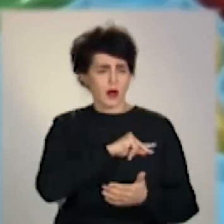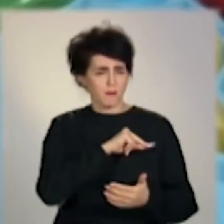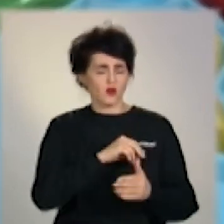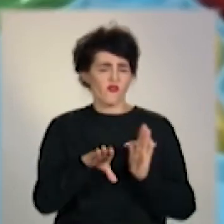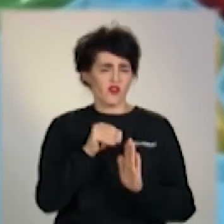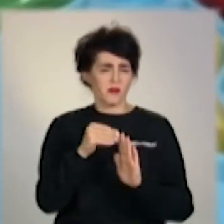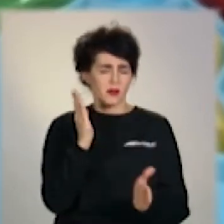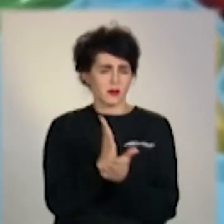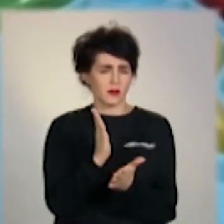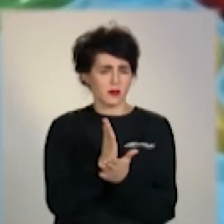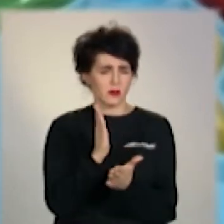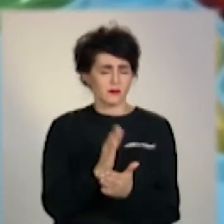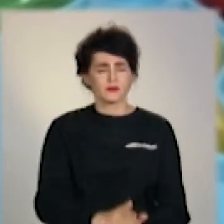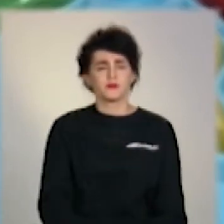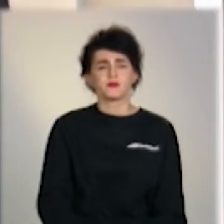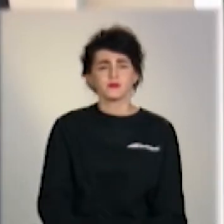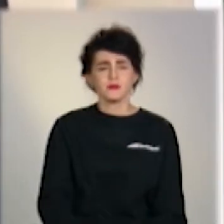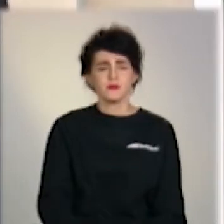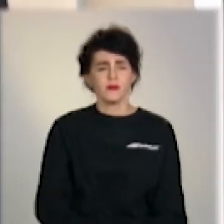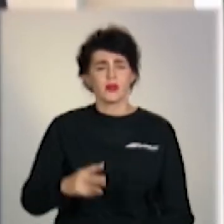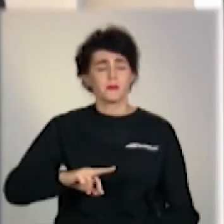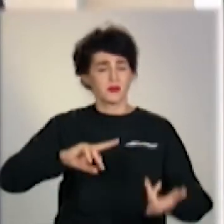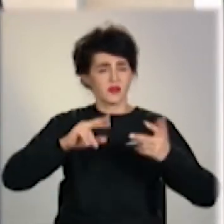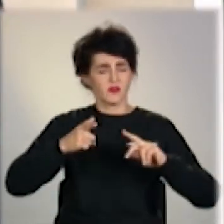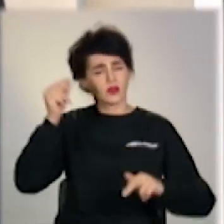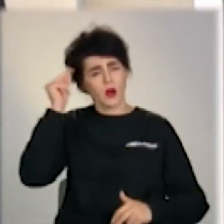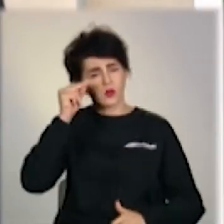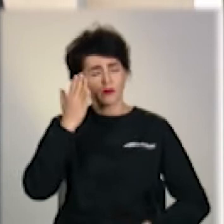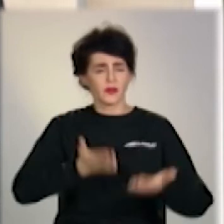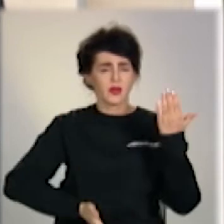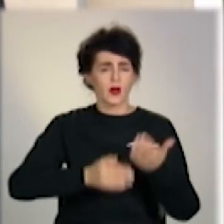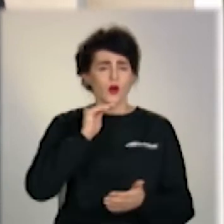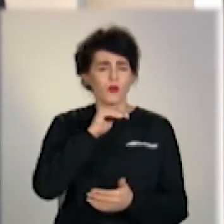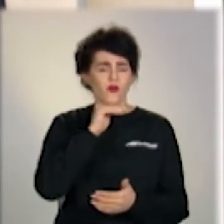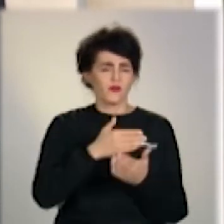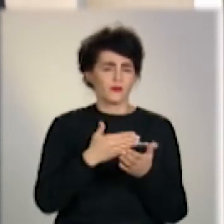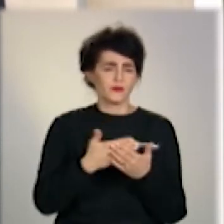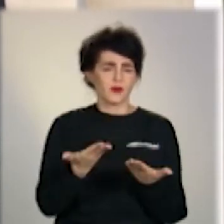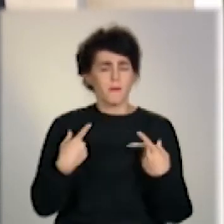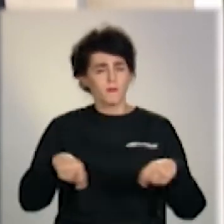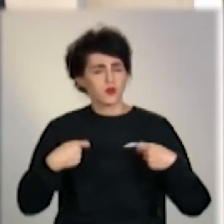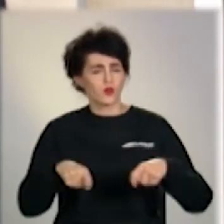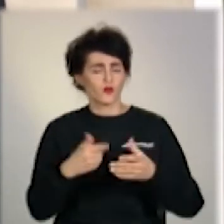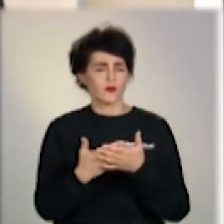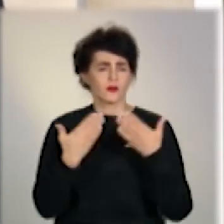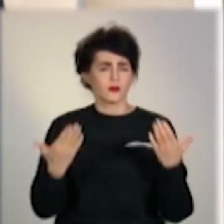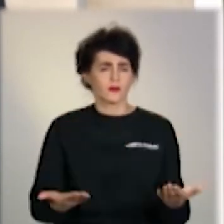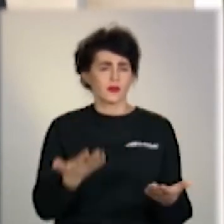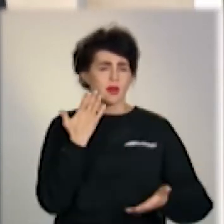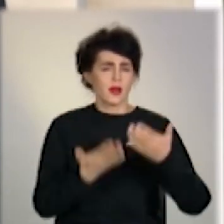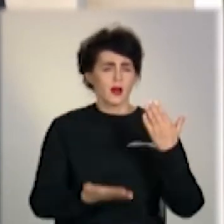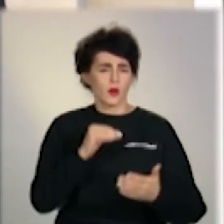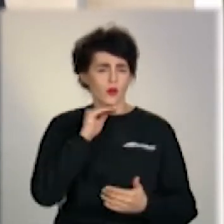є. Перенавчитись або на професію продавця, або на якусь професію,